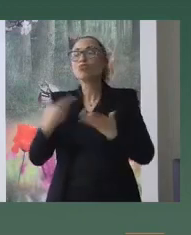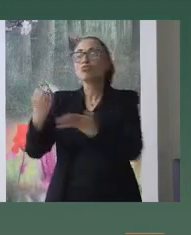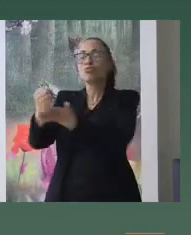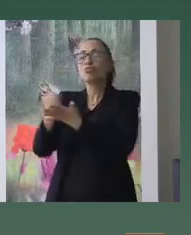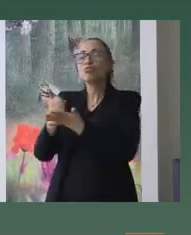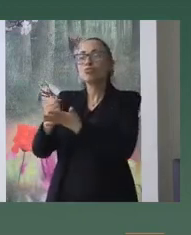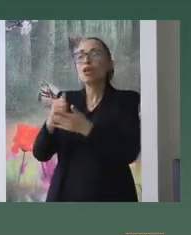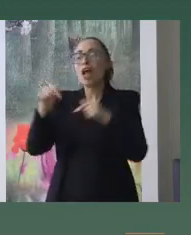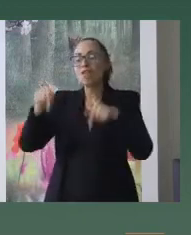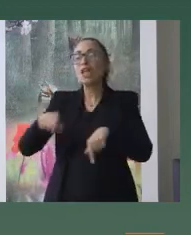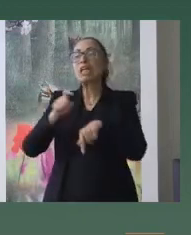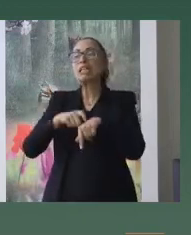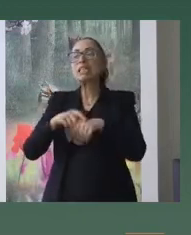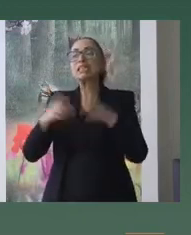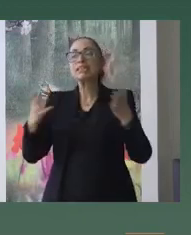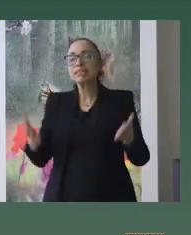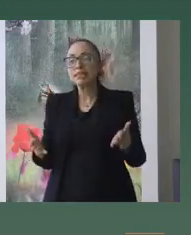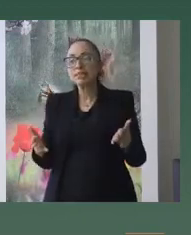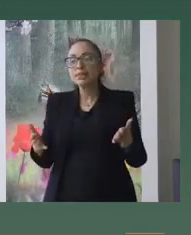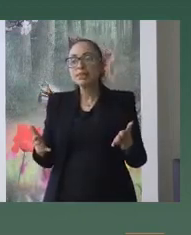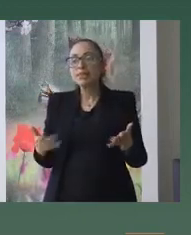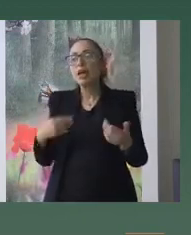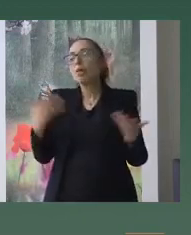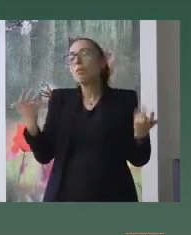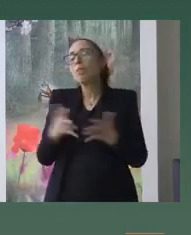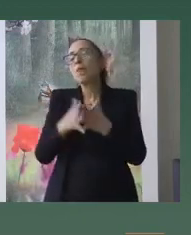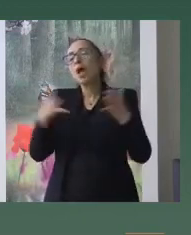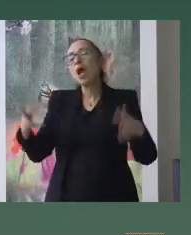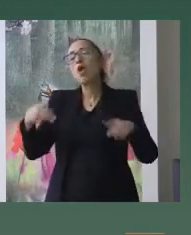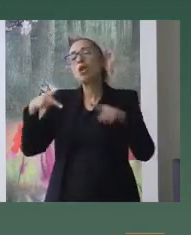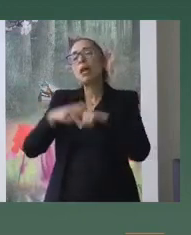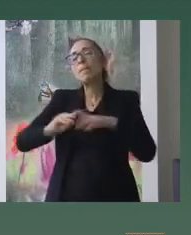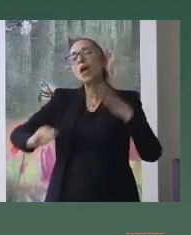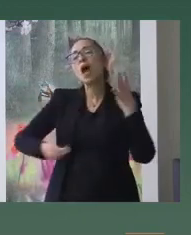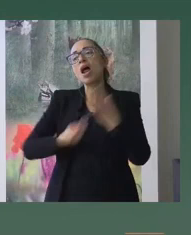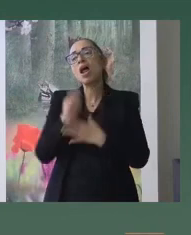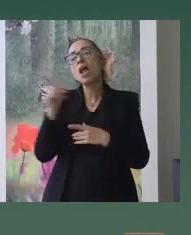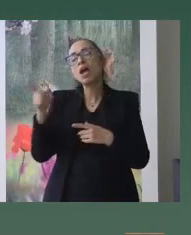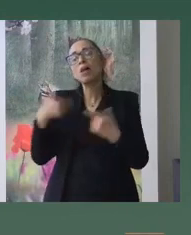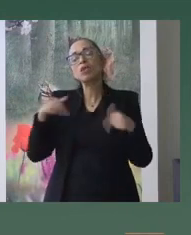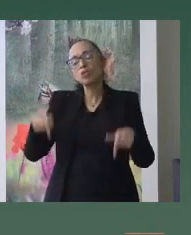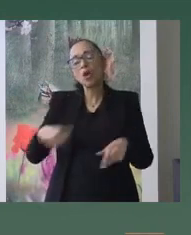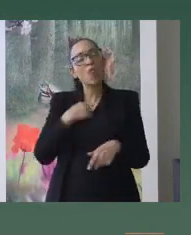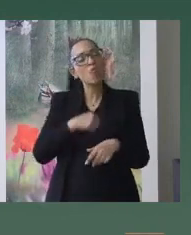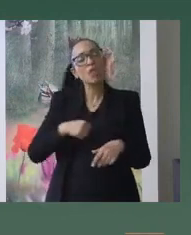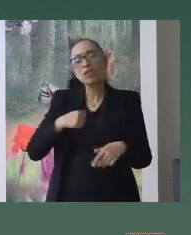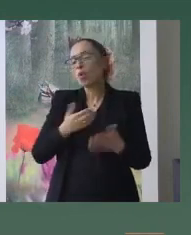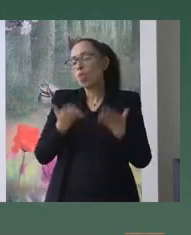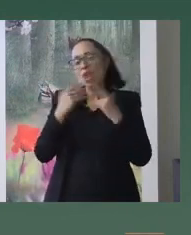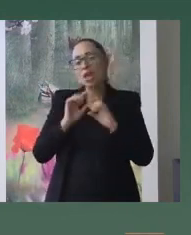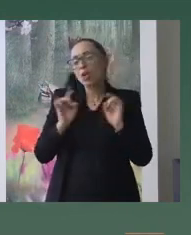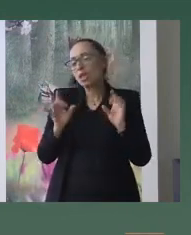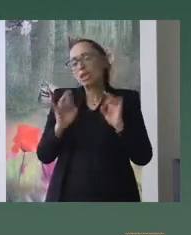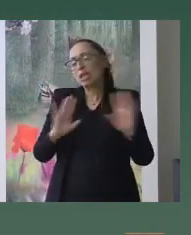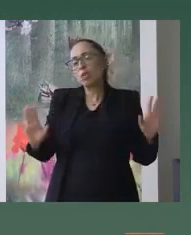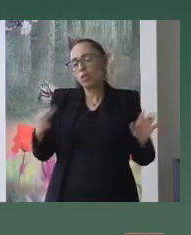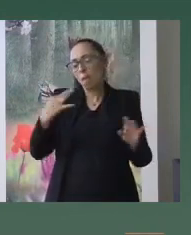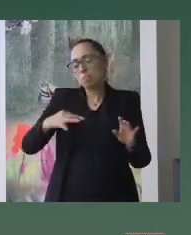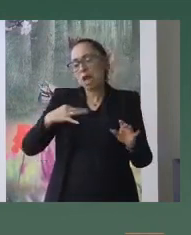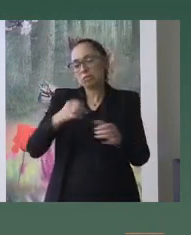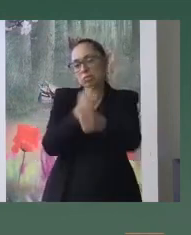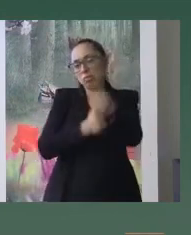πόροι, δεδομένου ότι αυτή τη στιγμή είμαστε στη μία άντληση ενός μεγάλου ταμείου, το Ταμείο Ανάκαμψης. Και το Ταμείο Ανάκαμψης δυστυχώς δεν έχει καμία πράσινη